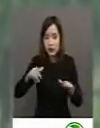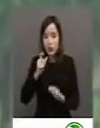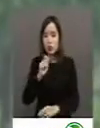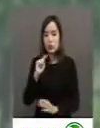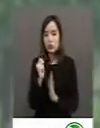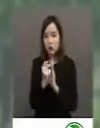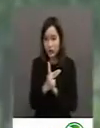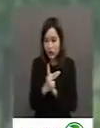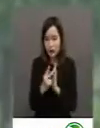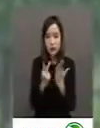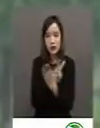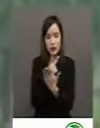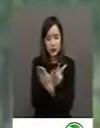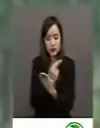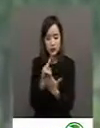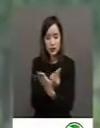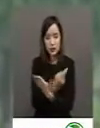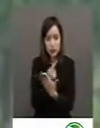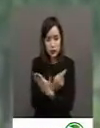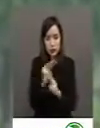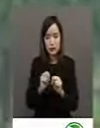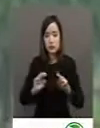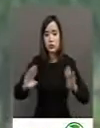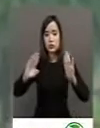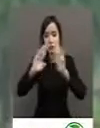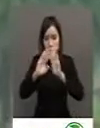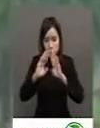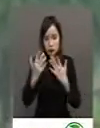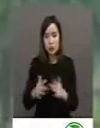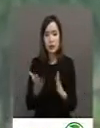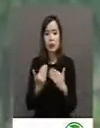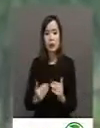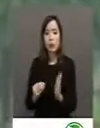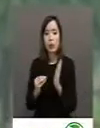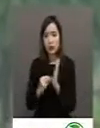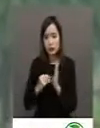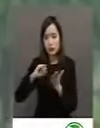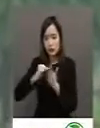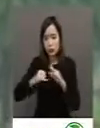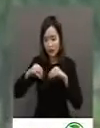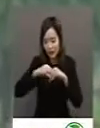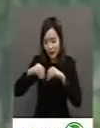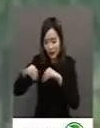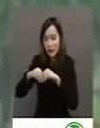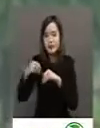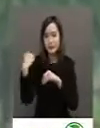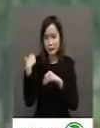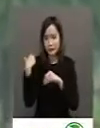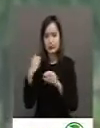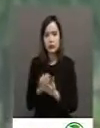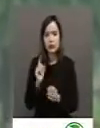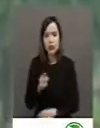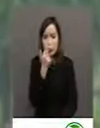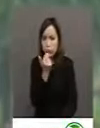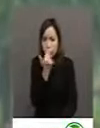กาญจนบุรีราชบุรีนครปฐมรวมถึงที่กรุงเทพแล้วก็ปริมณฑลเช่นเดียวกันก็ต้องระมัดระวังนะคะใ